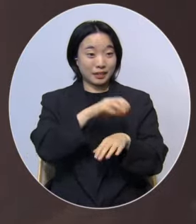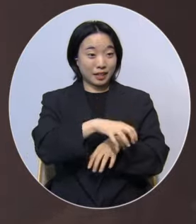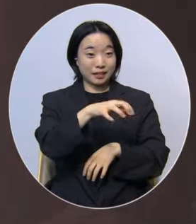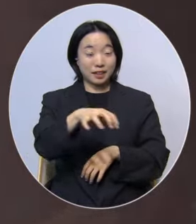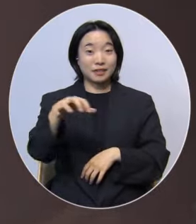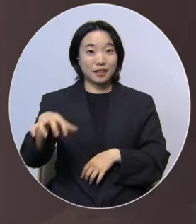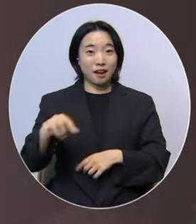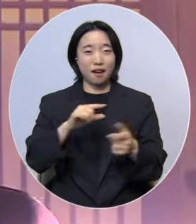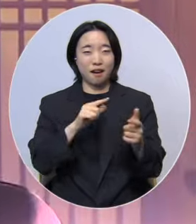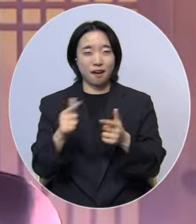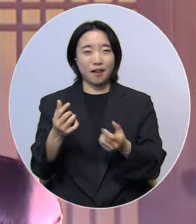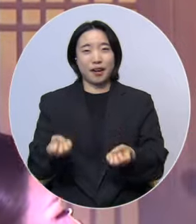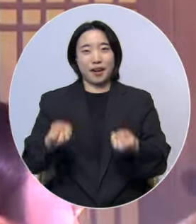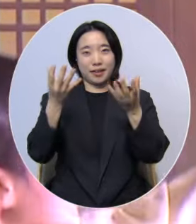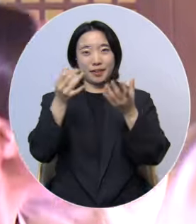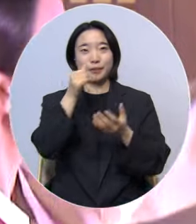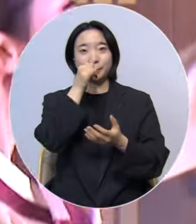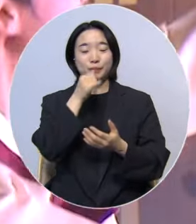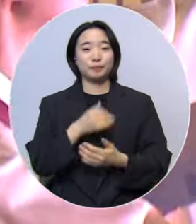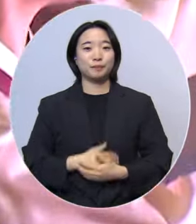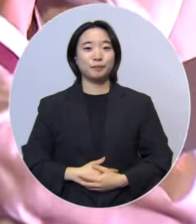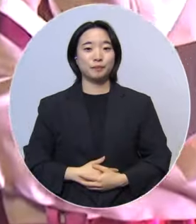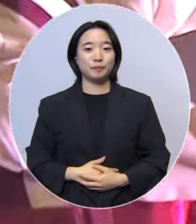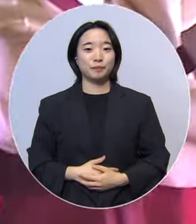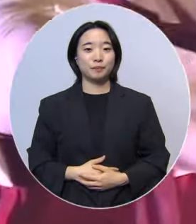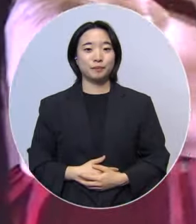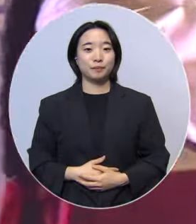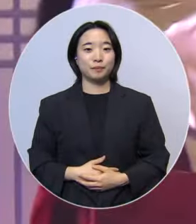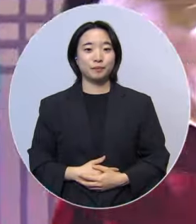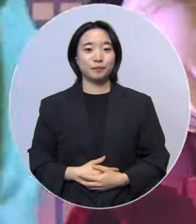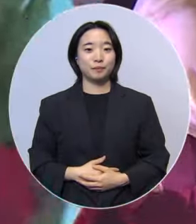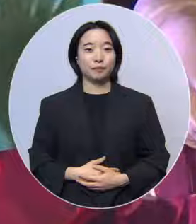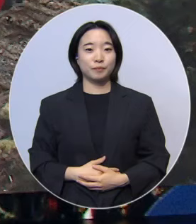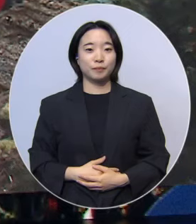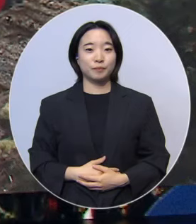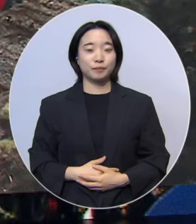행사가 쳐집니다 KTV 태영입니다